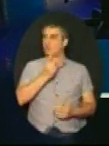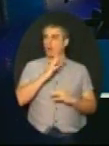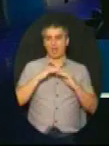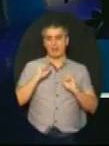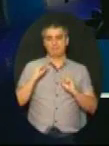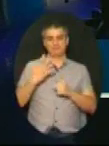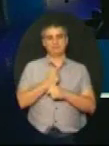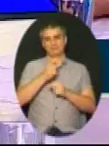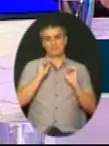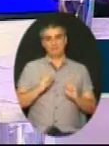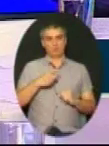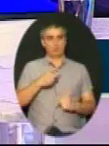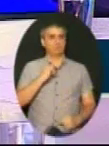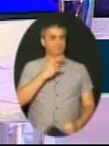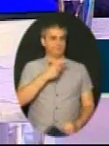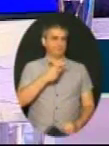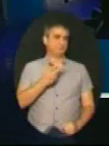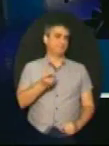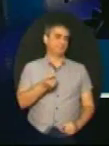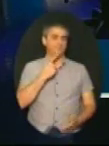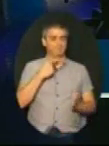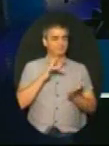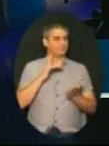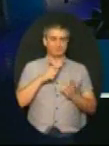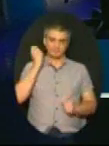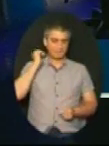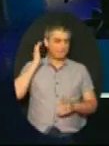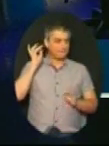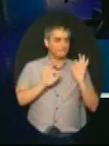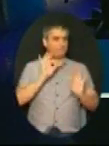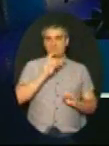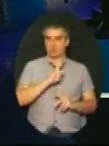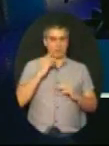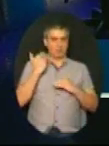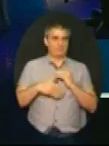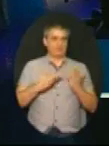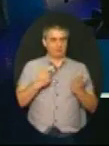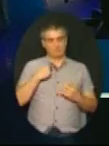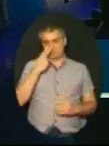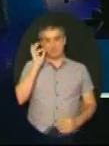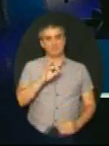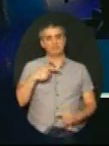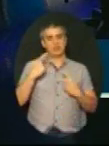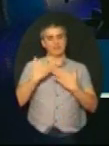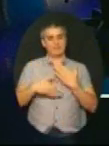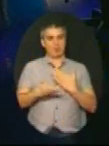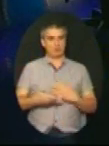בסיס הצלחה, זה בטוח. נכון. יפה. המכות לא מפסיקות ליפול, ובואו נראה את המכה של הימים